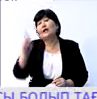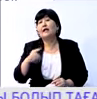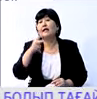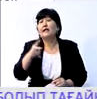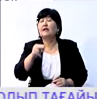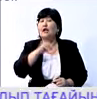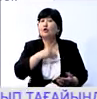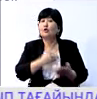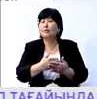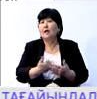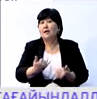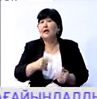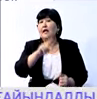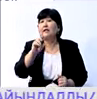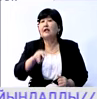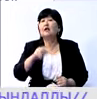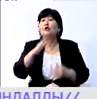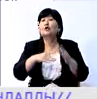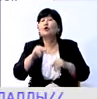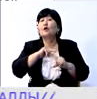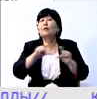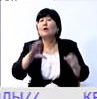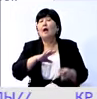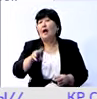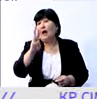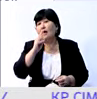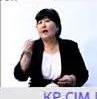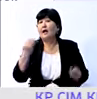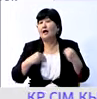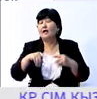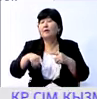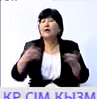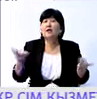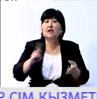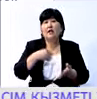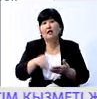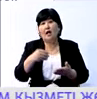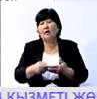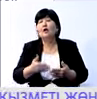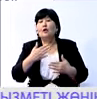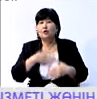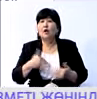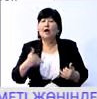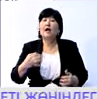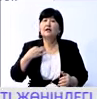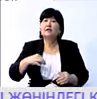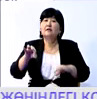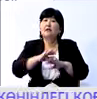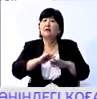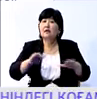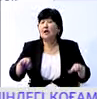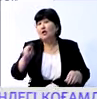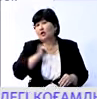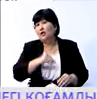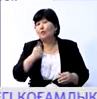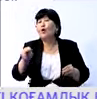сағат істейтін. Зеленстрой деген мекеме болатын. Айлығына киімдерін, керек-жарағын алатын. Шүкір, қазір балалы шағалы.